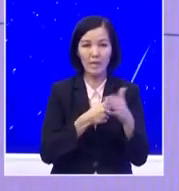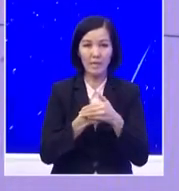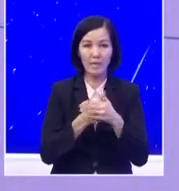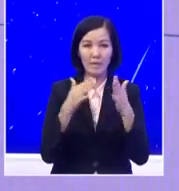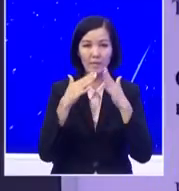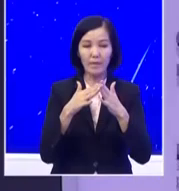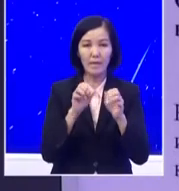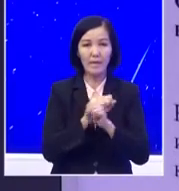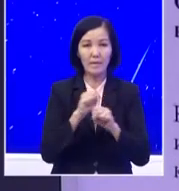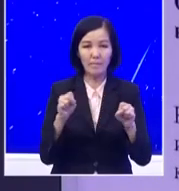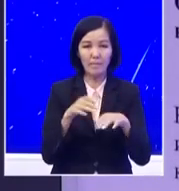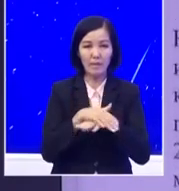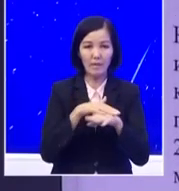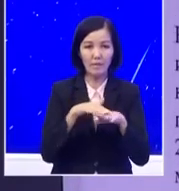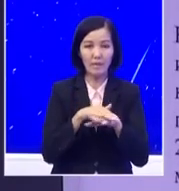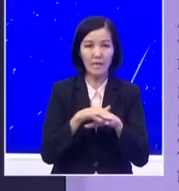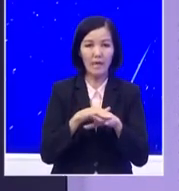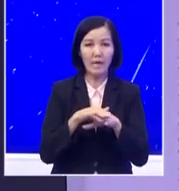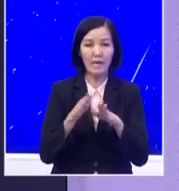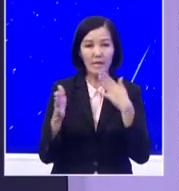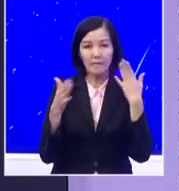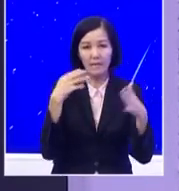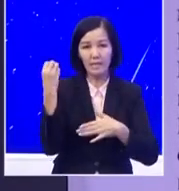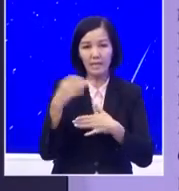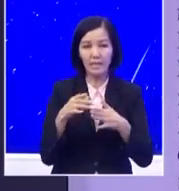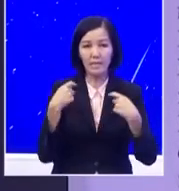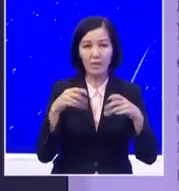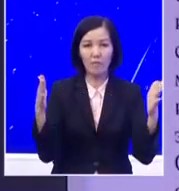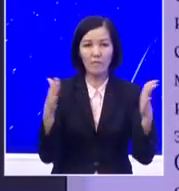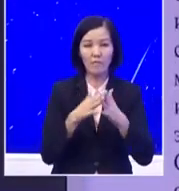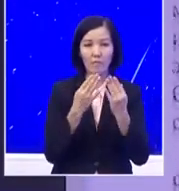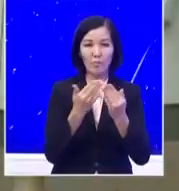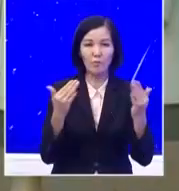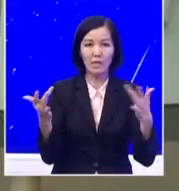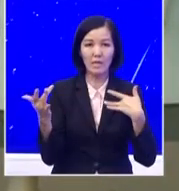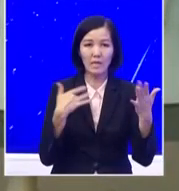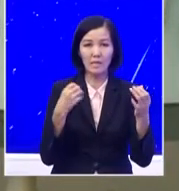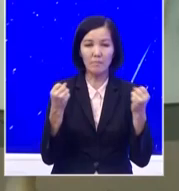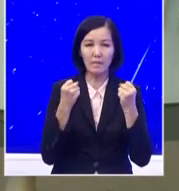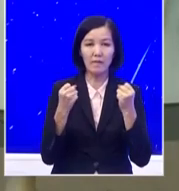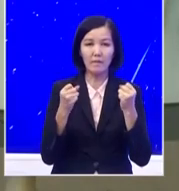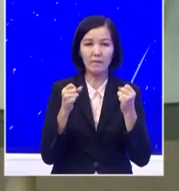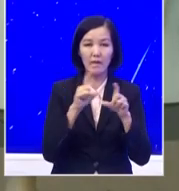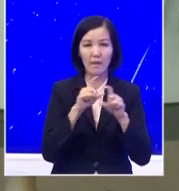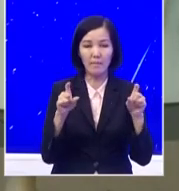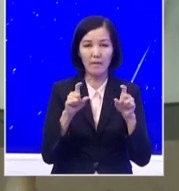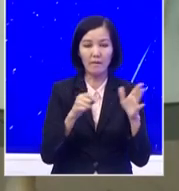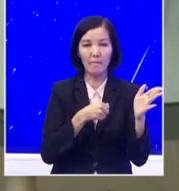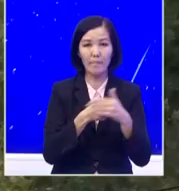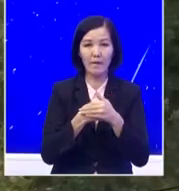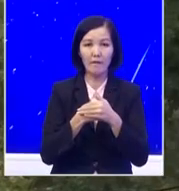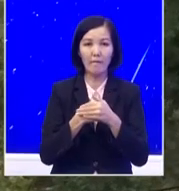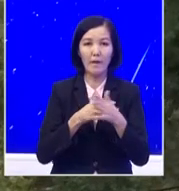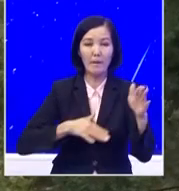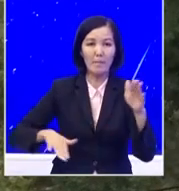всех непродовольственных рынков, развлекательных центров, торговых домов, музеев, кинотеатров, спортивных объектов, парков,